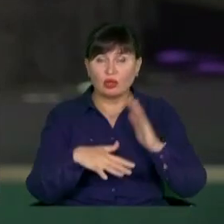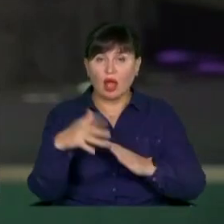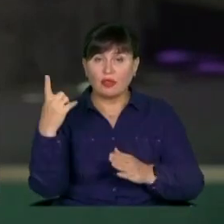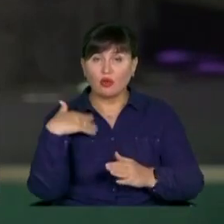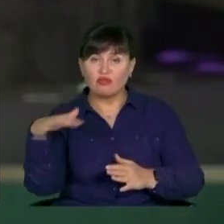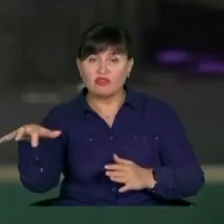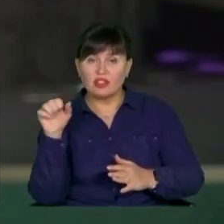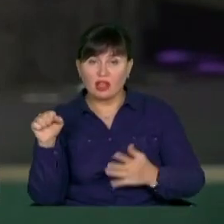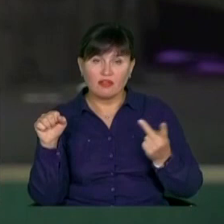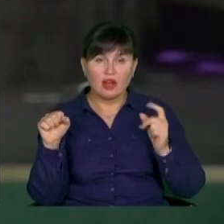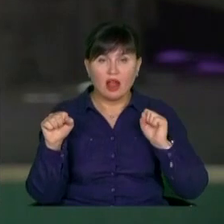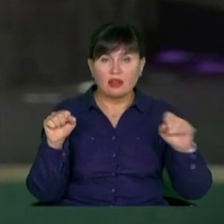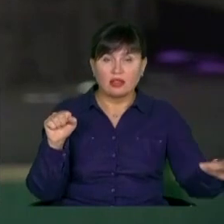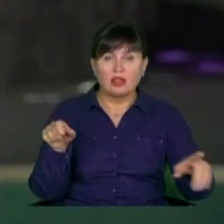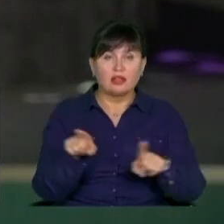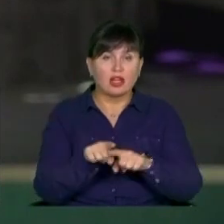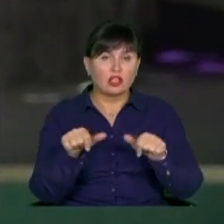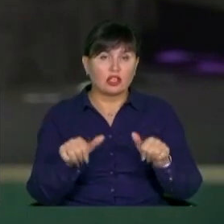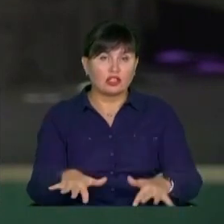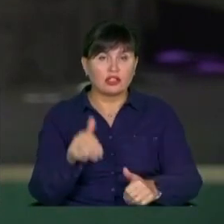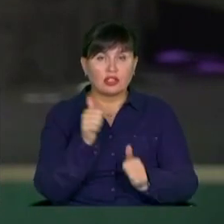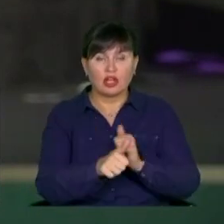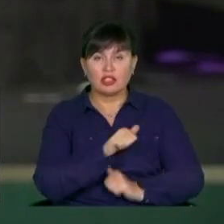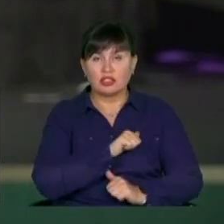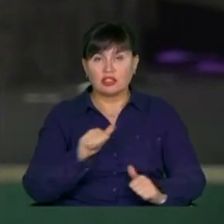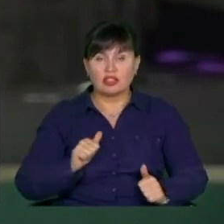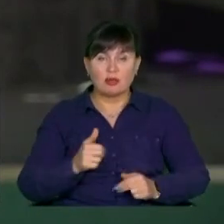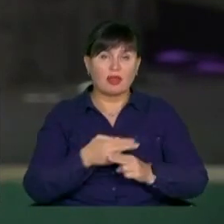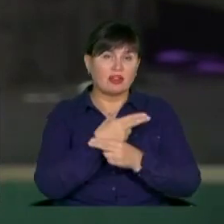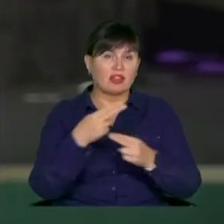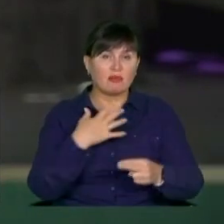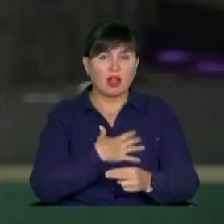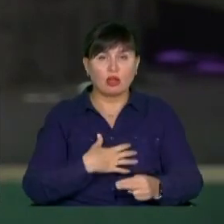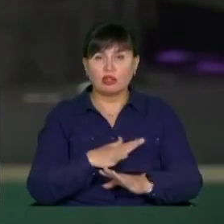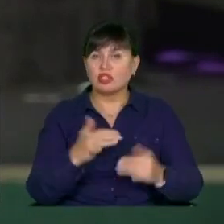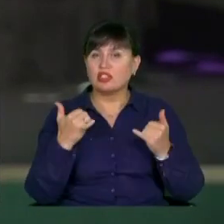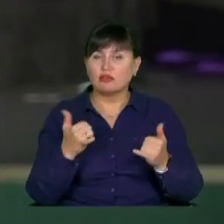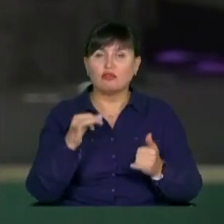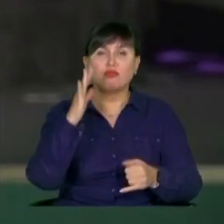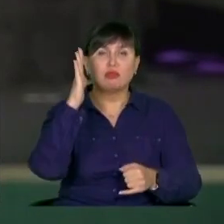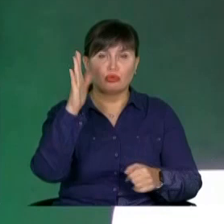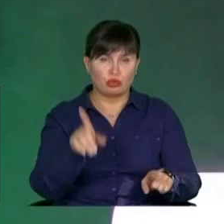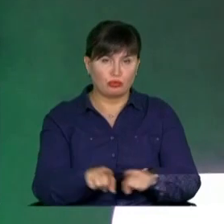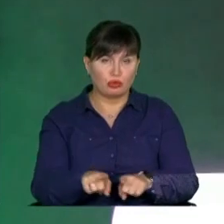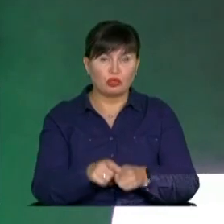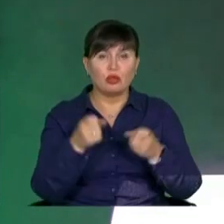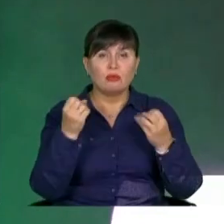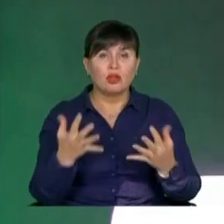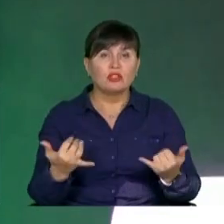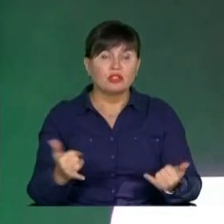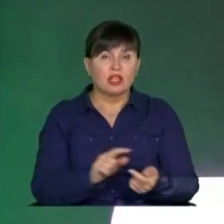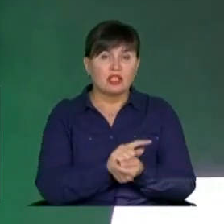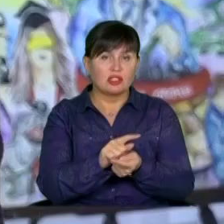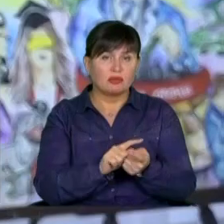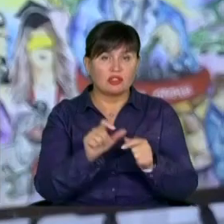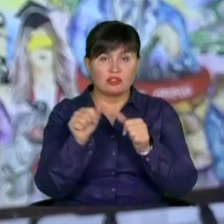взять а другая отдать так и решение принимает каждый сам эта тема актуальна не только сегодня но и в будущем тоже просто сейчас изменилась